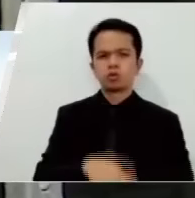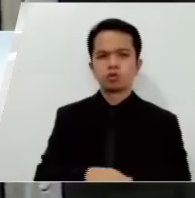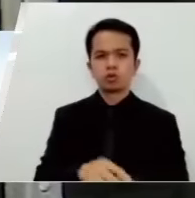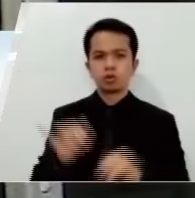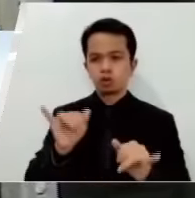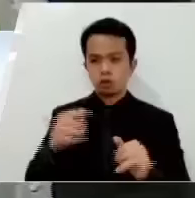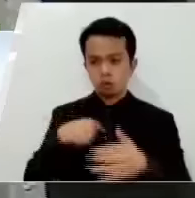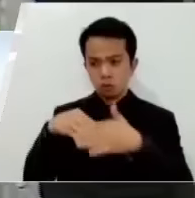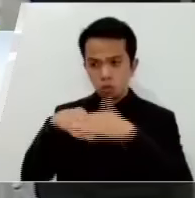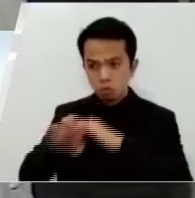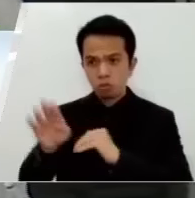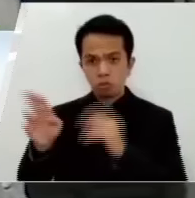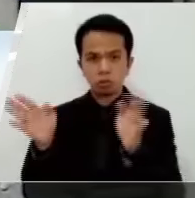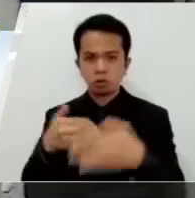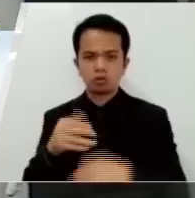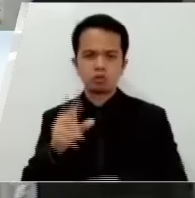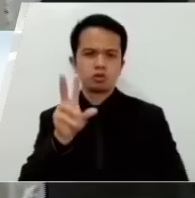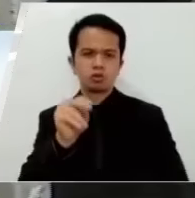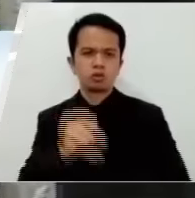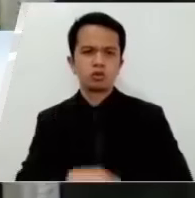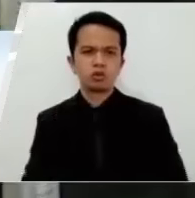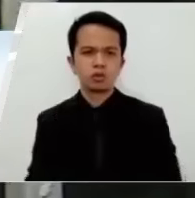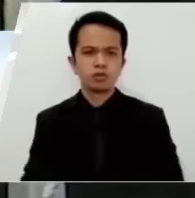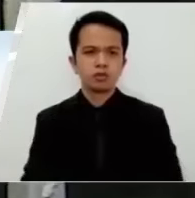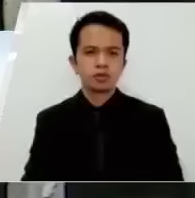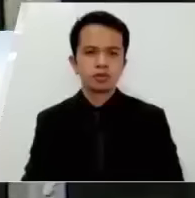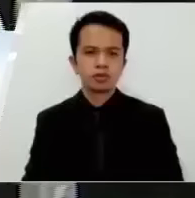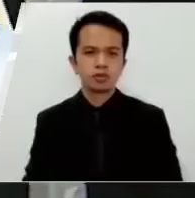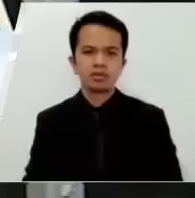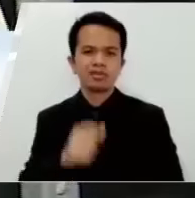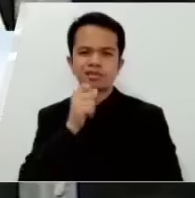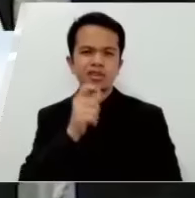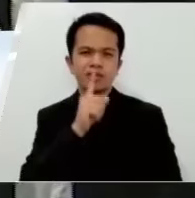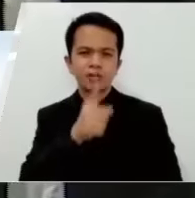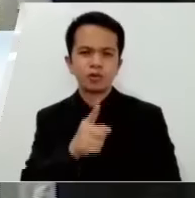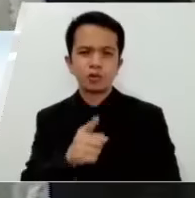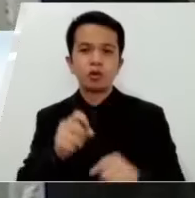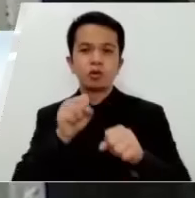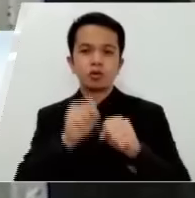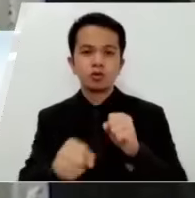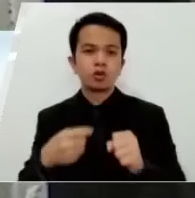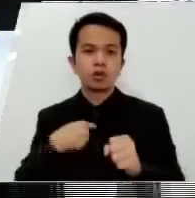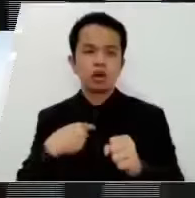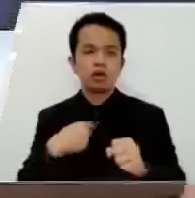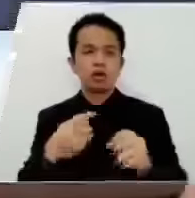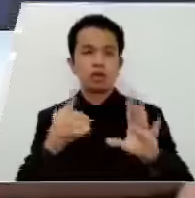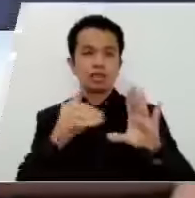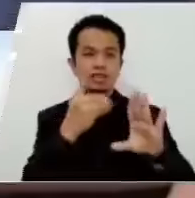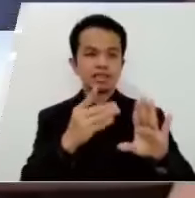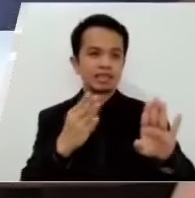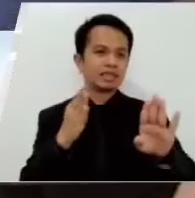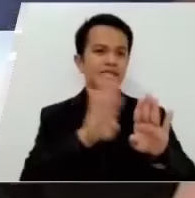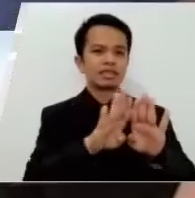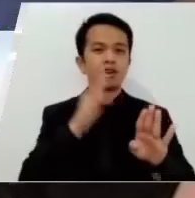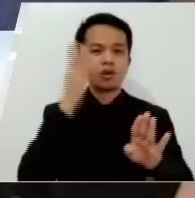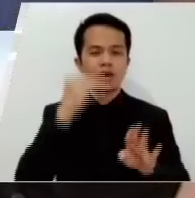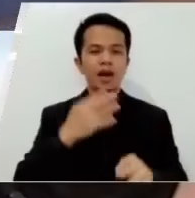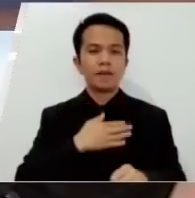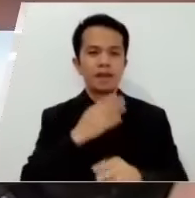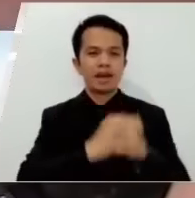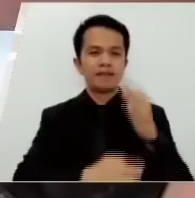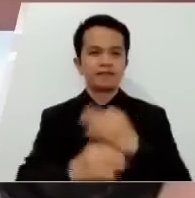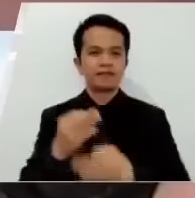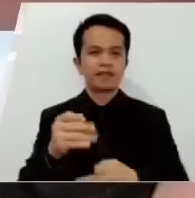niya, sa condo. Hindi naman totoo yun. Kaya ako tinulak konti yung pinto kasi inipit niya pa ako. Sinampahan na siya ng